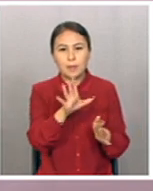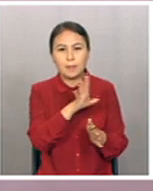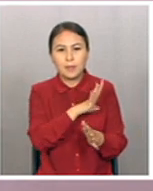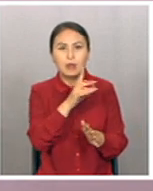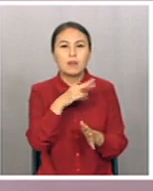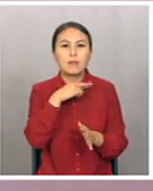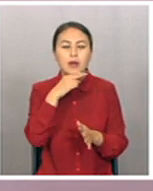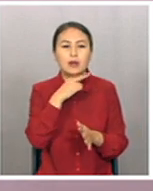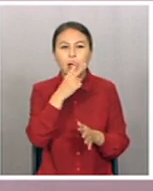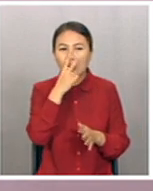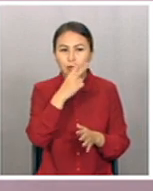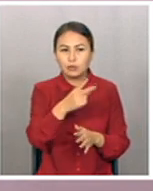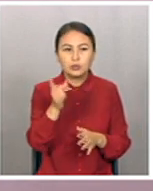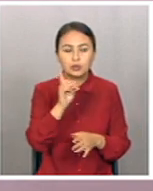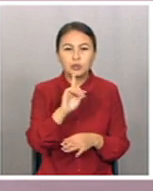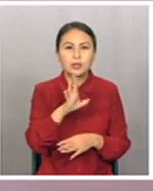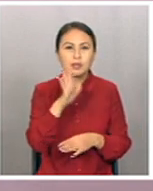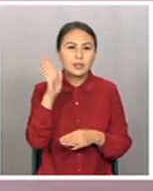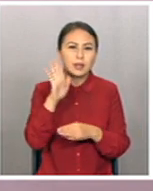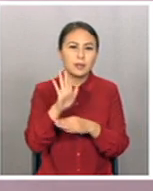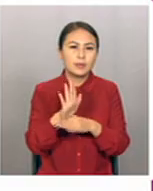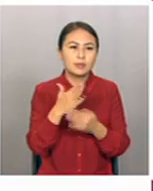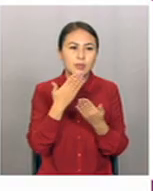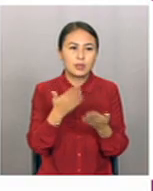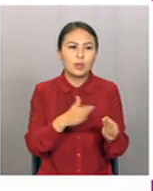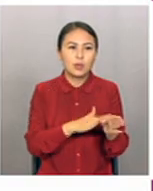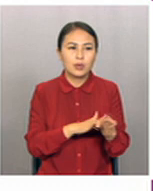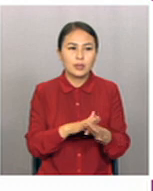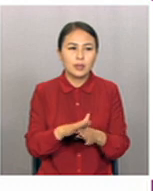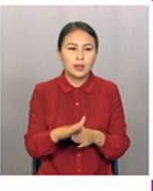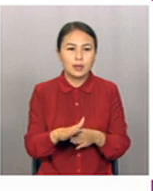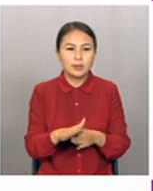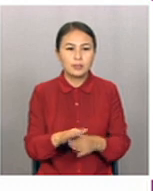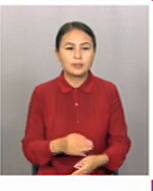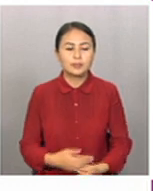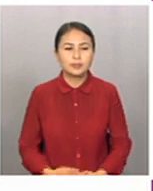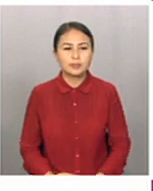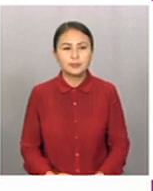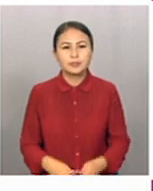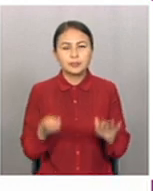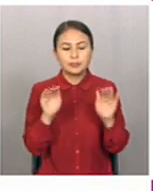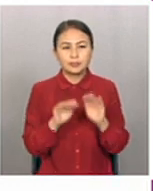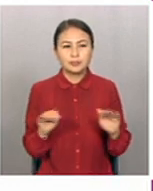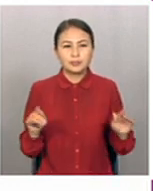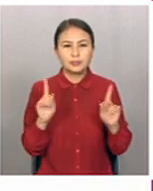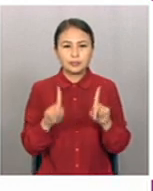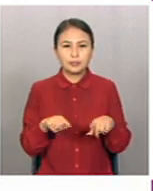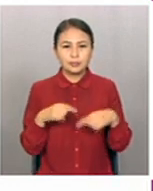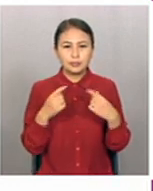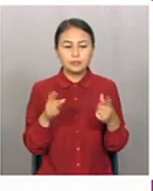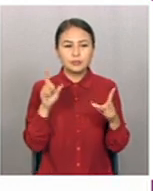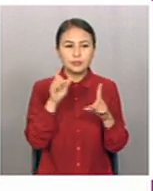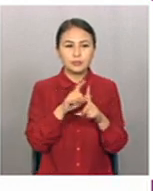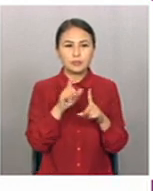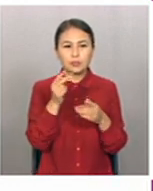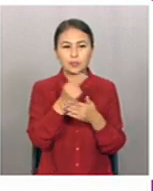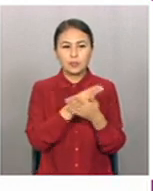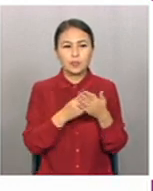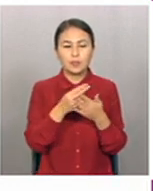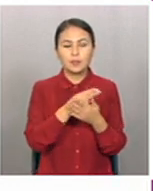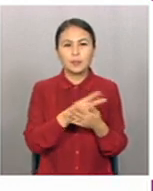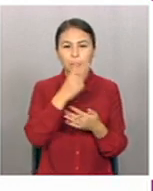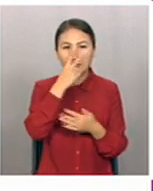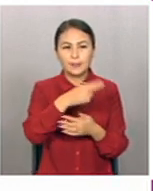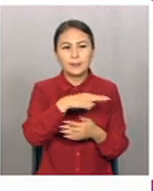үшін мына тапсырманы орындайық. Балалар, берілген суреттерге мұқият